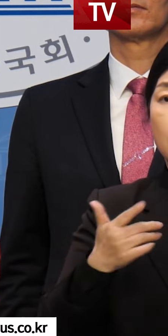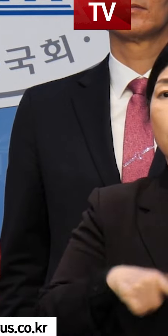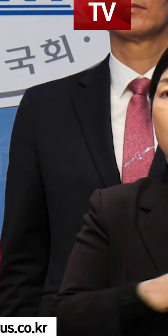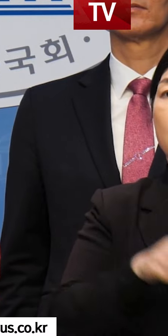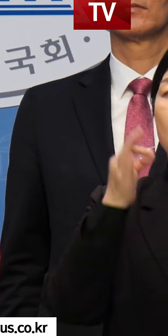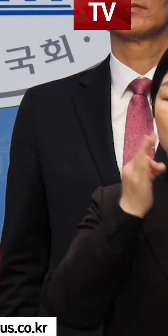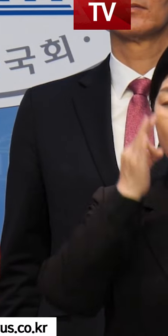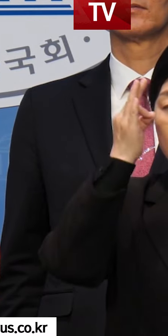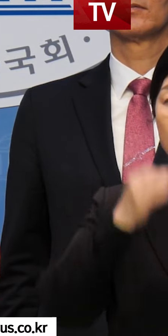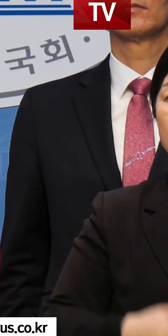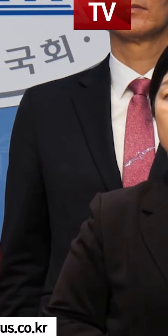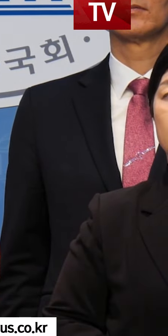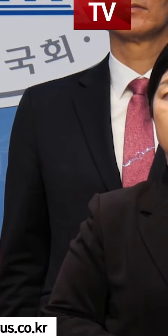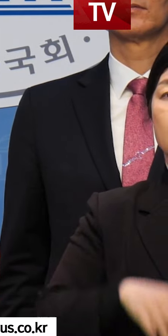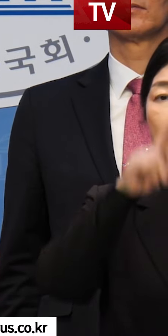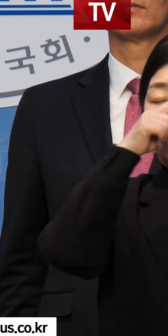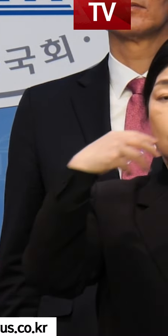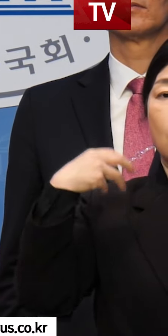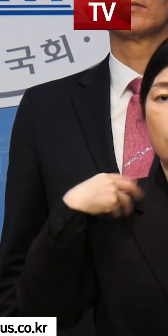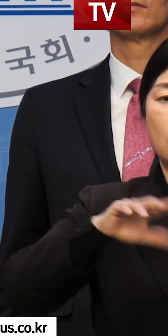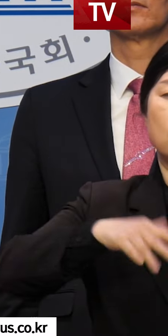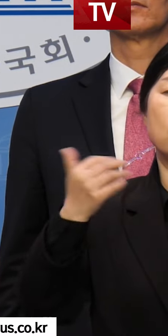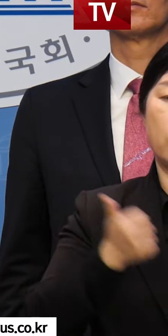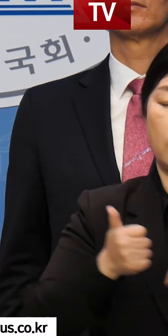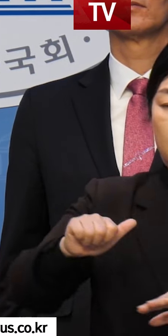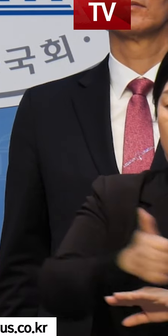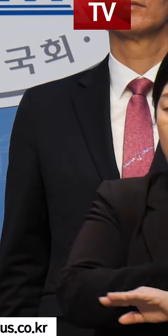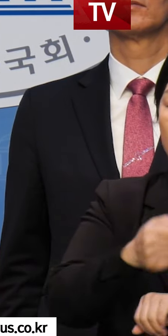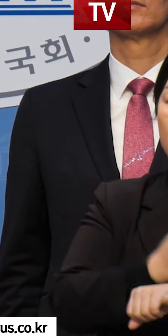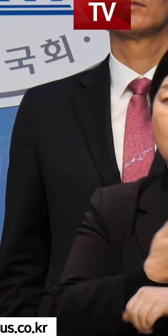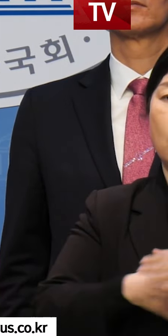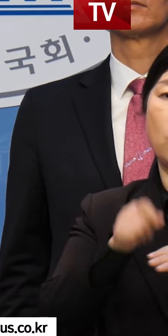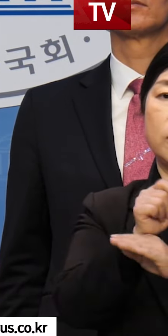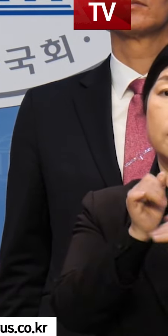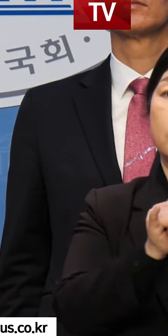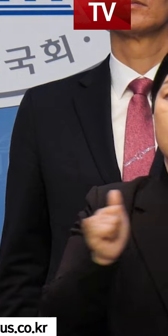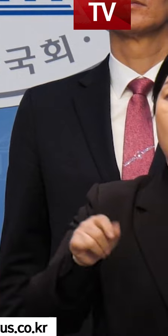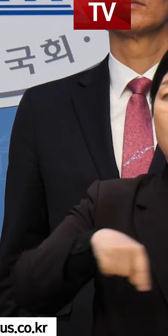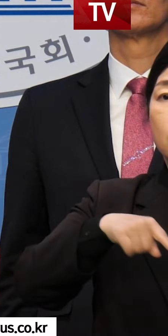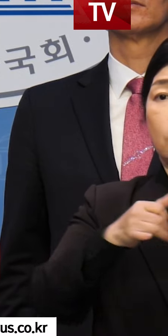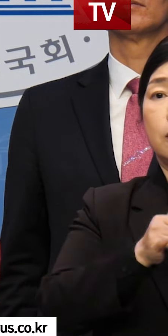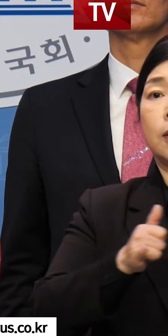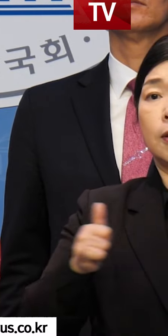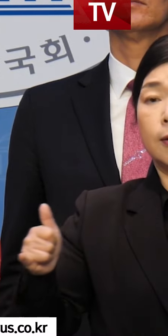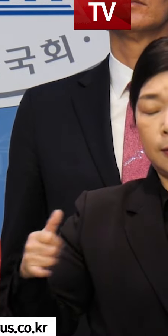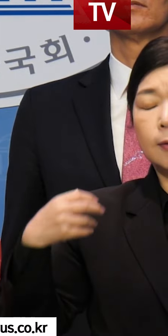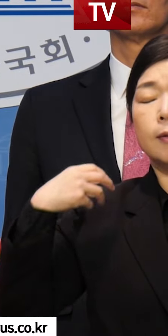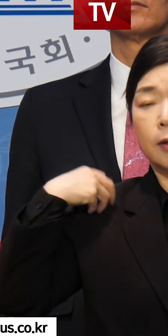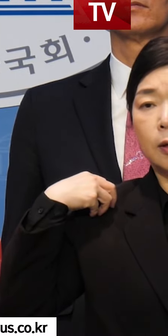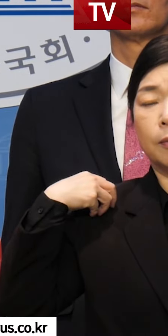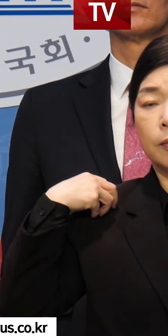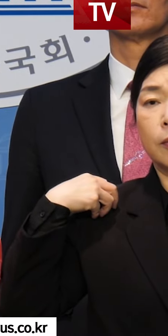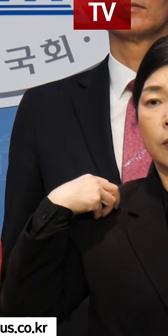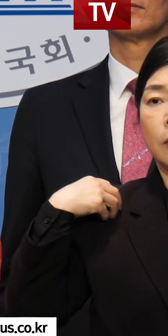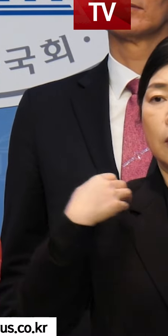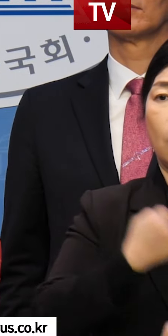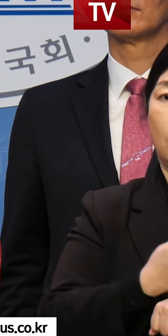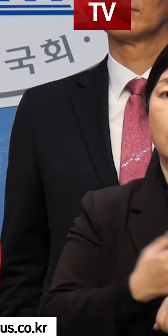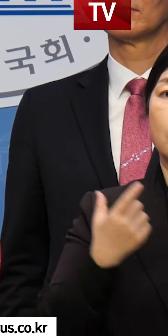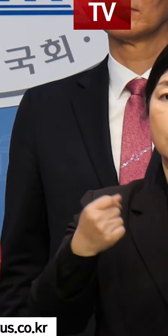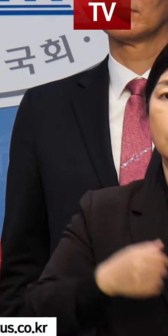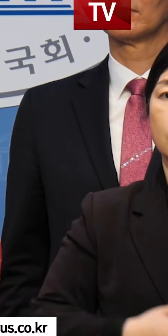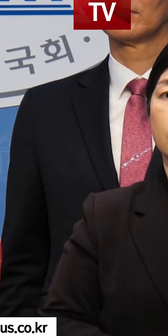노력이 정부와 국회로 출근하는 공직자와 정치인들의 책임과